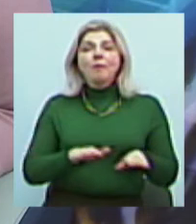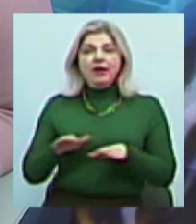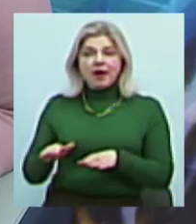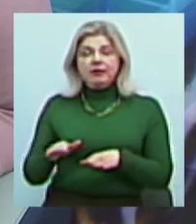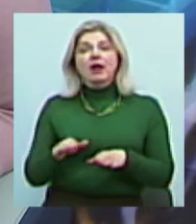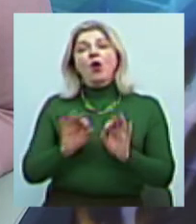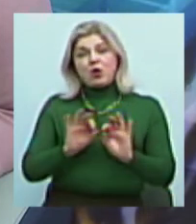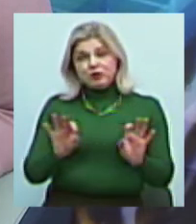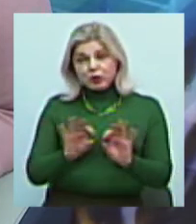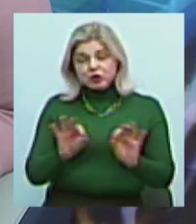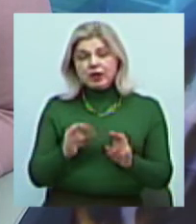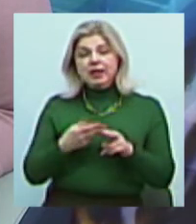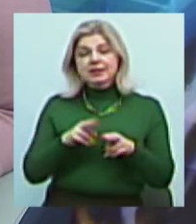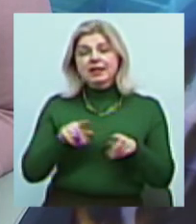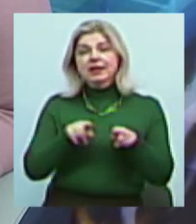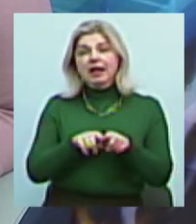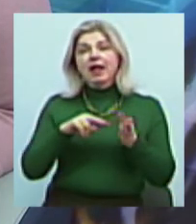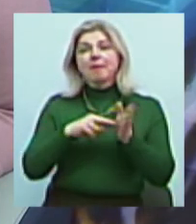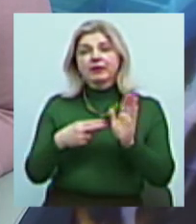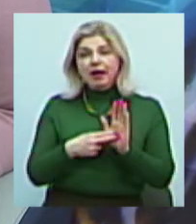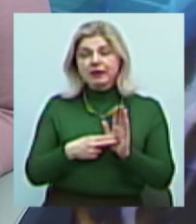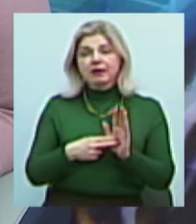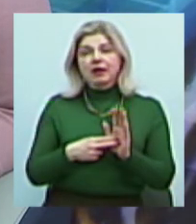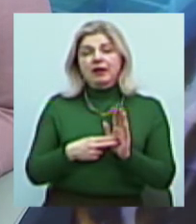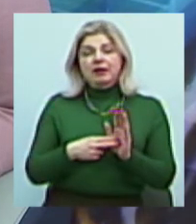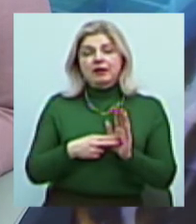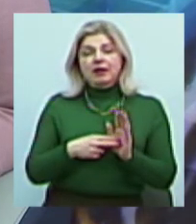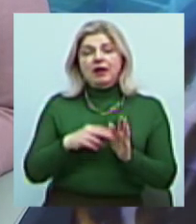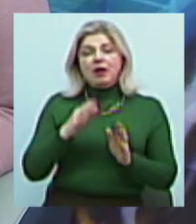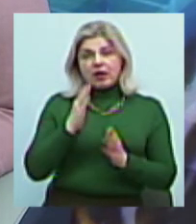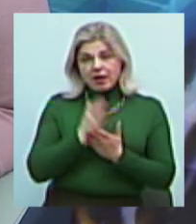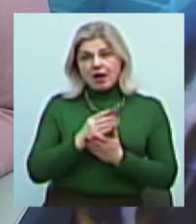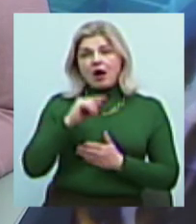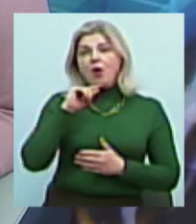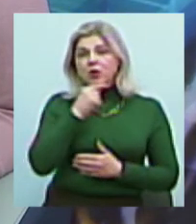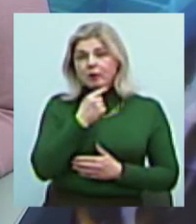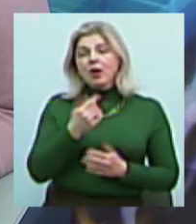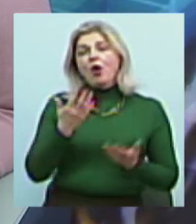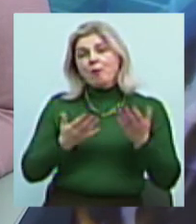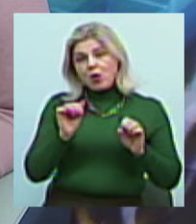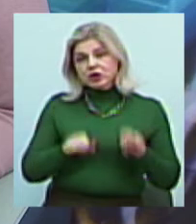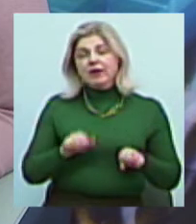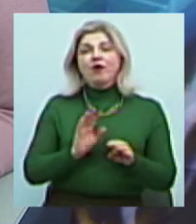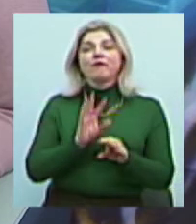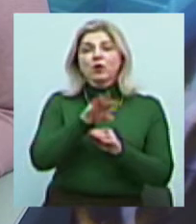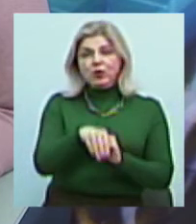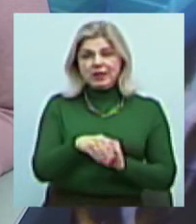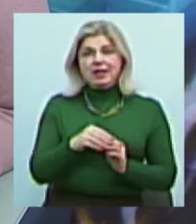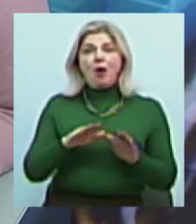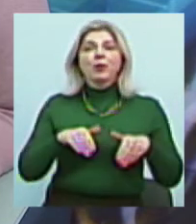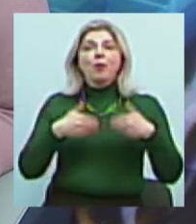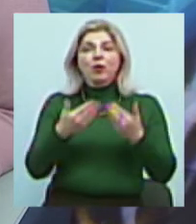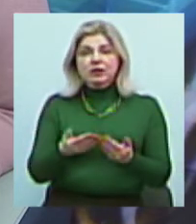Це такий план, який, я скажу, він є динамічним, можливо, вносити до нього пропозиції, можливо,